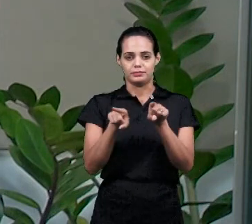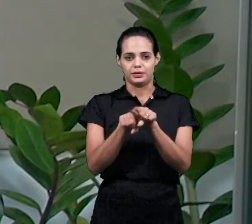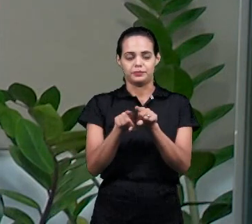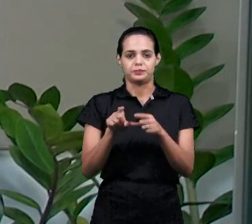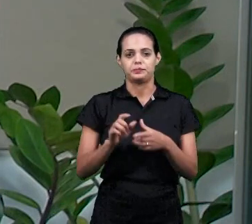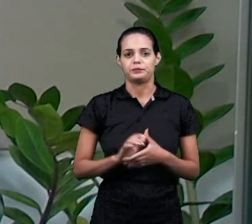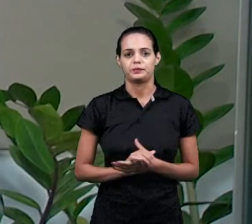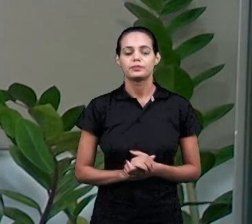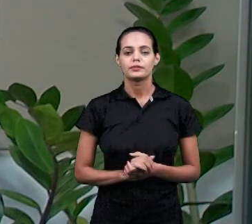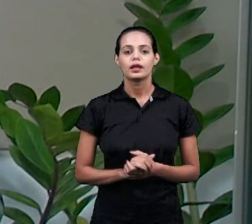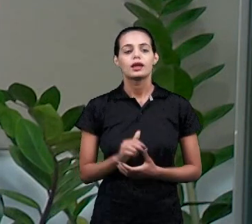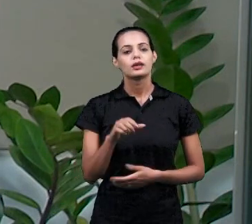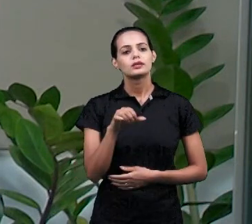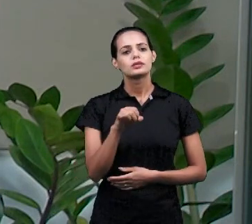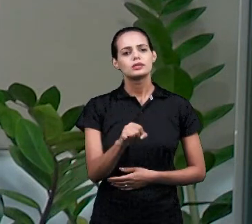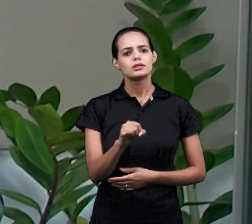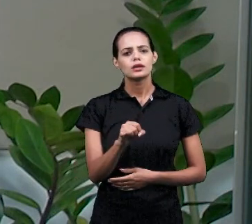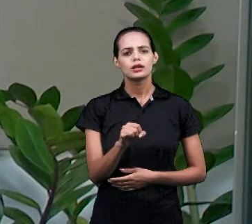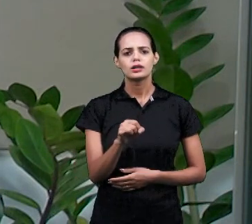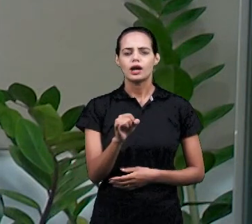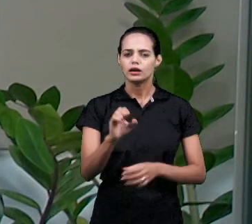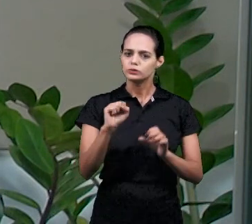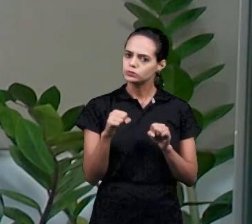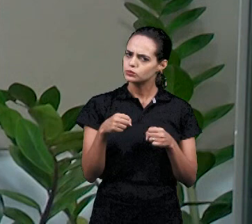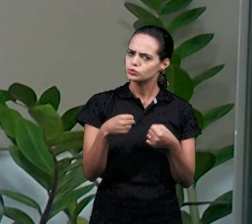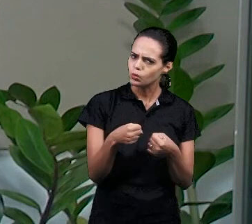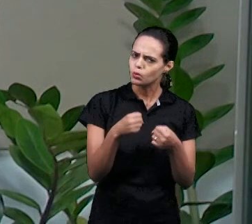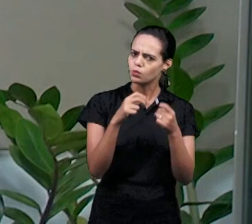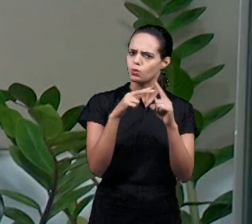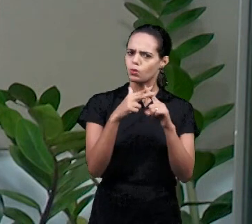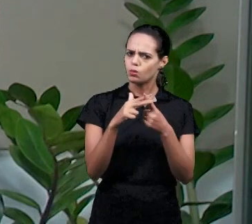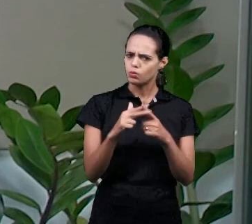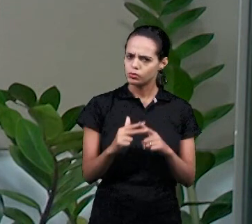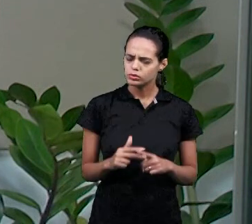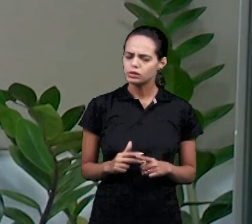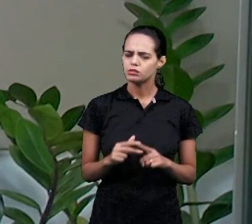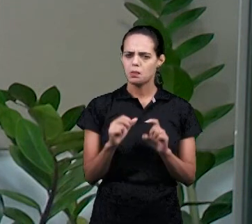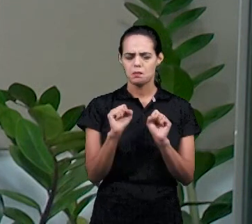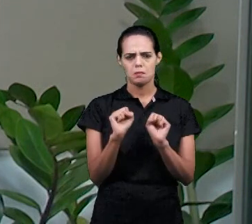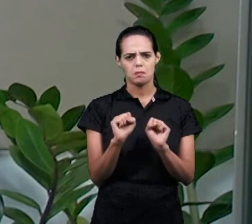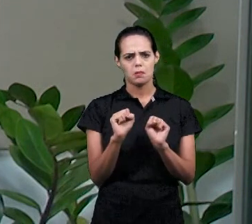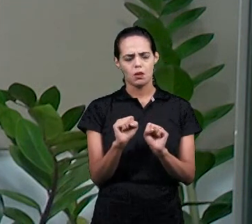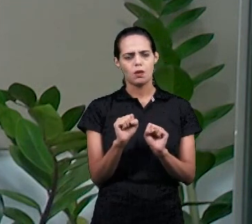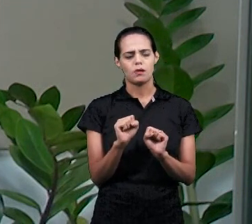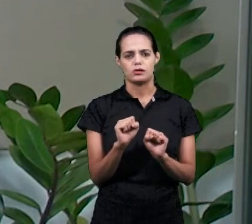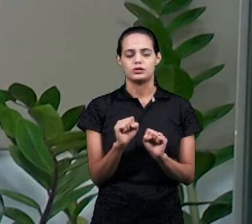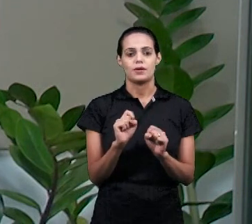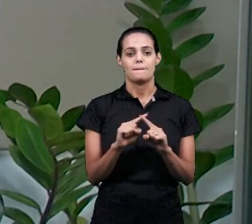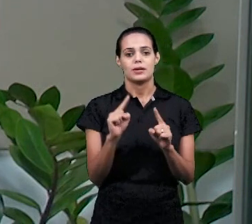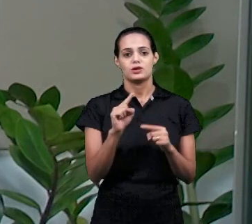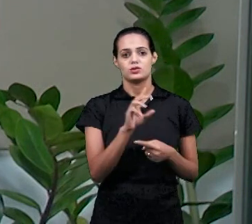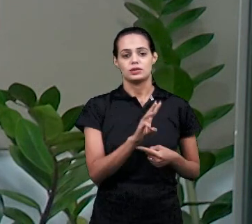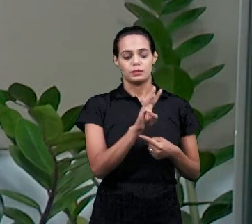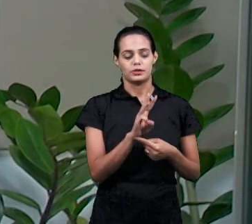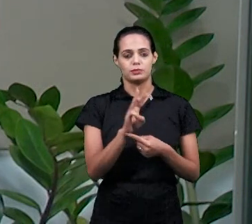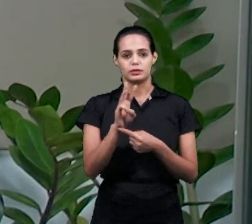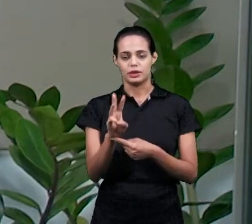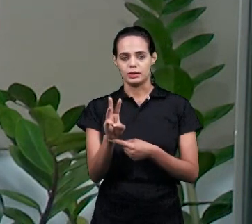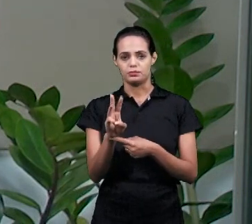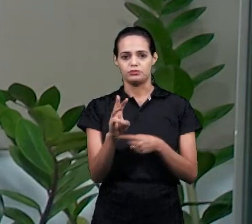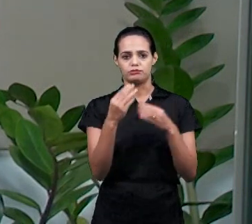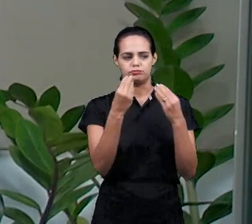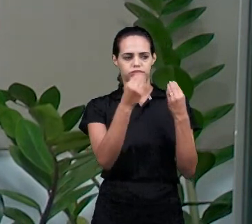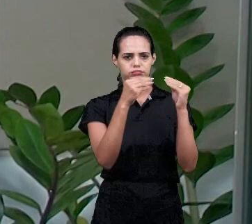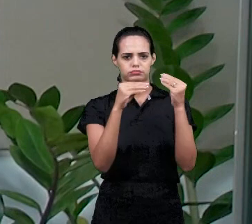vous devez faire un renfort, une concertation, vous pouvez faire, mais envoyez les liens aux frères,